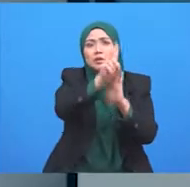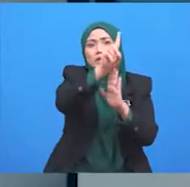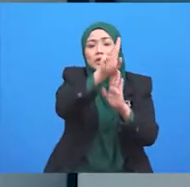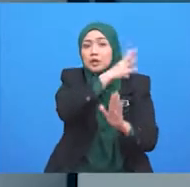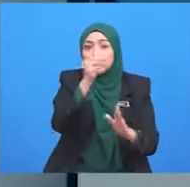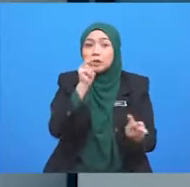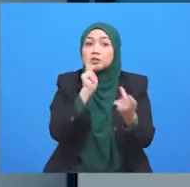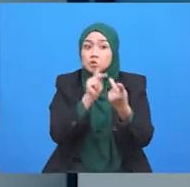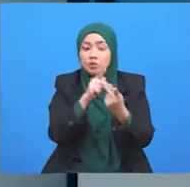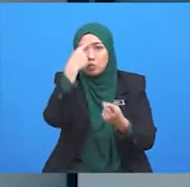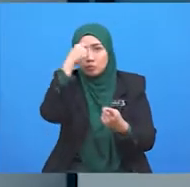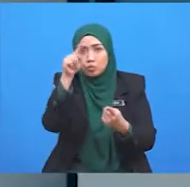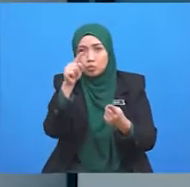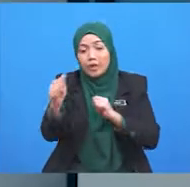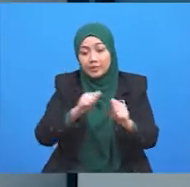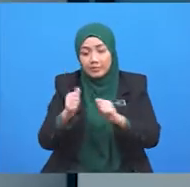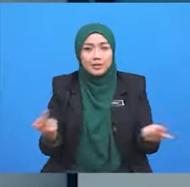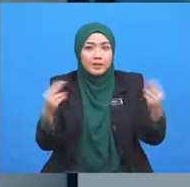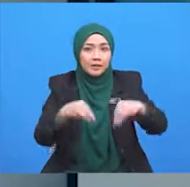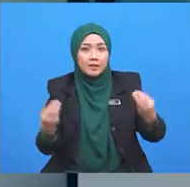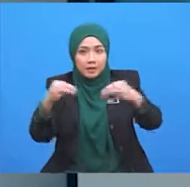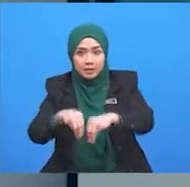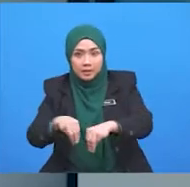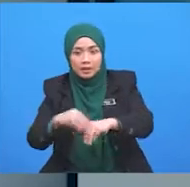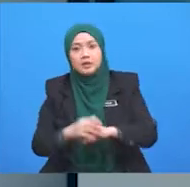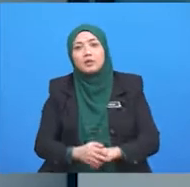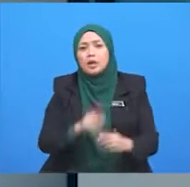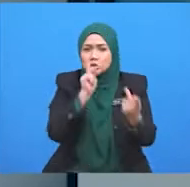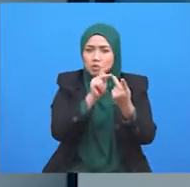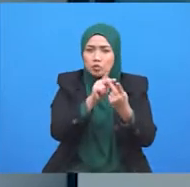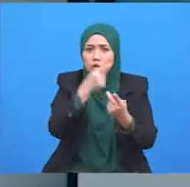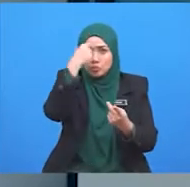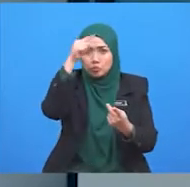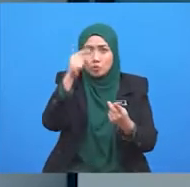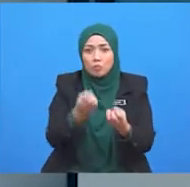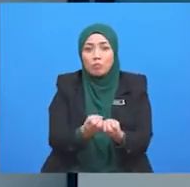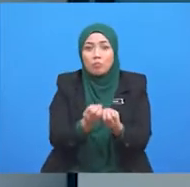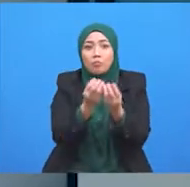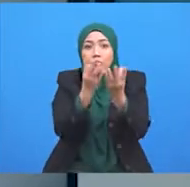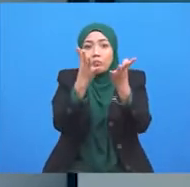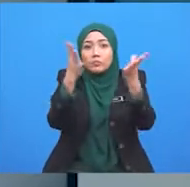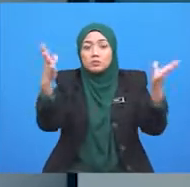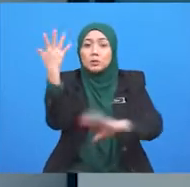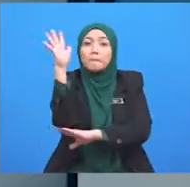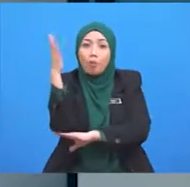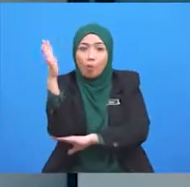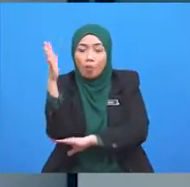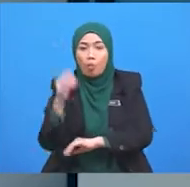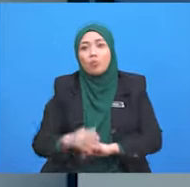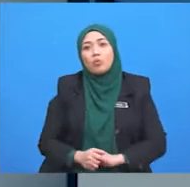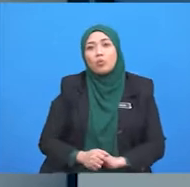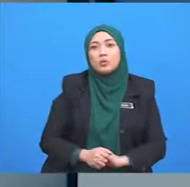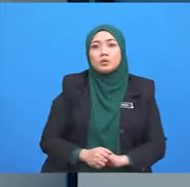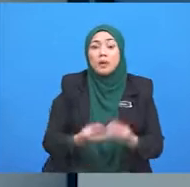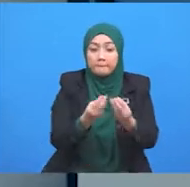bumi adalah tinggi dan suhu yang tinggi sesuai untuk aktiviti pertanian, iaitu keadaan ini sesuai